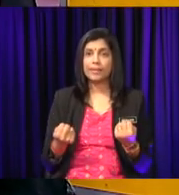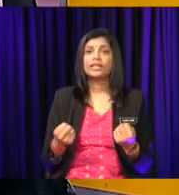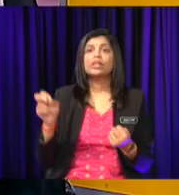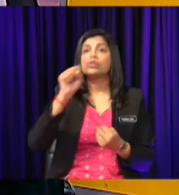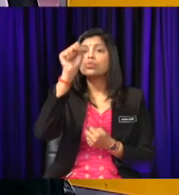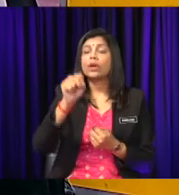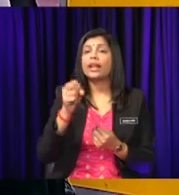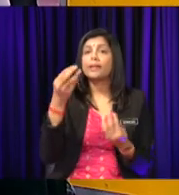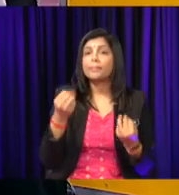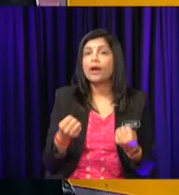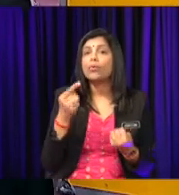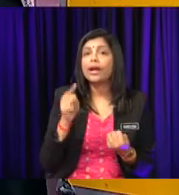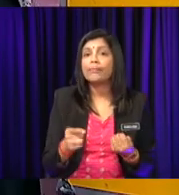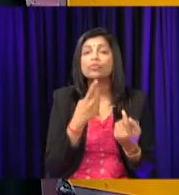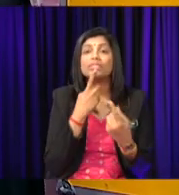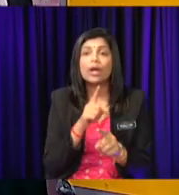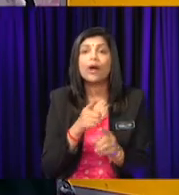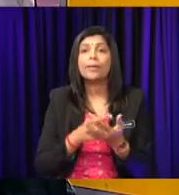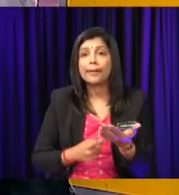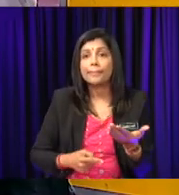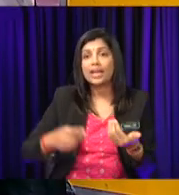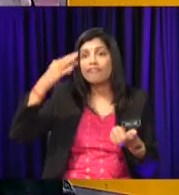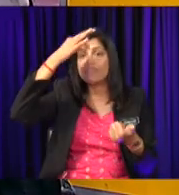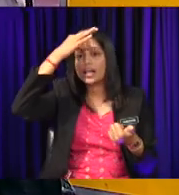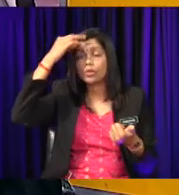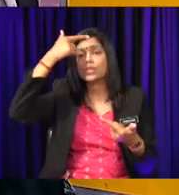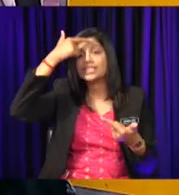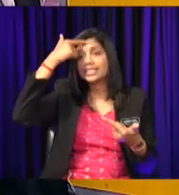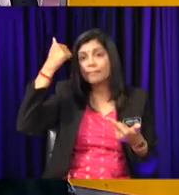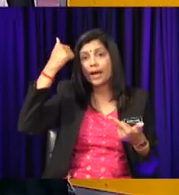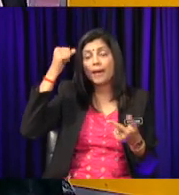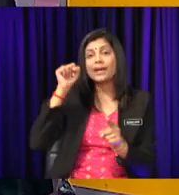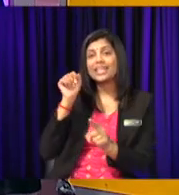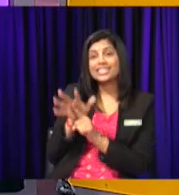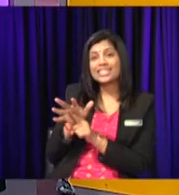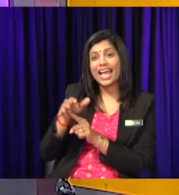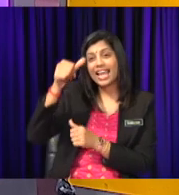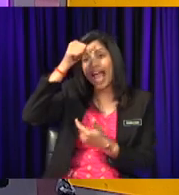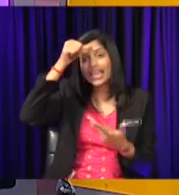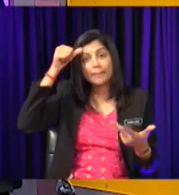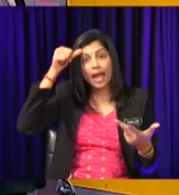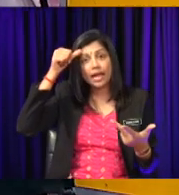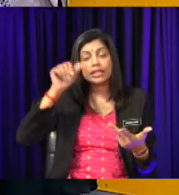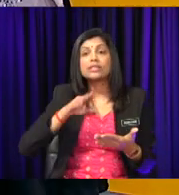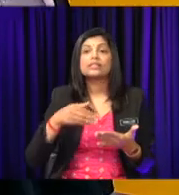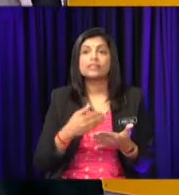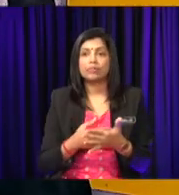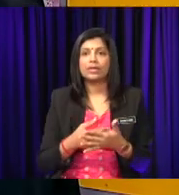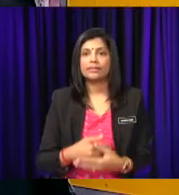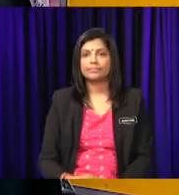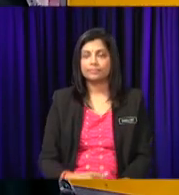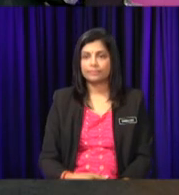menjawab soal lain buat dulu analisis ini ya murid-murid saya paham ya tapi beri perhatian ya